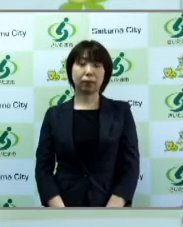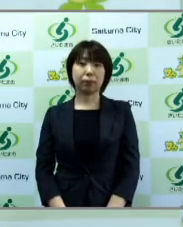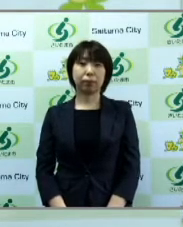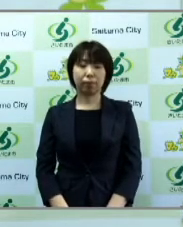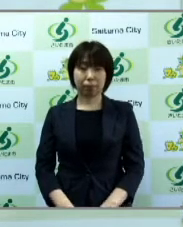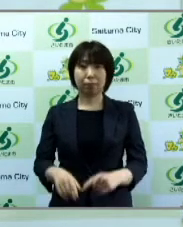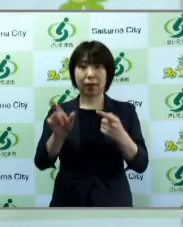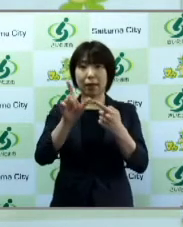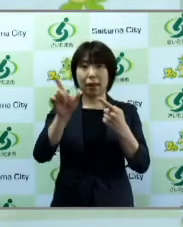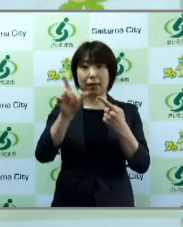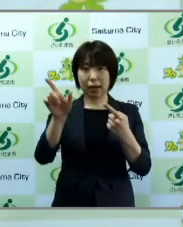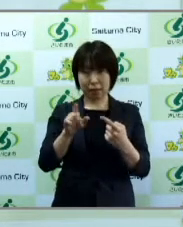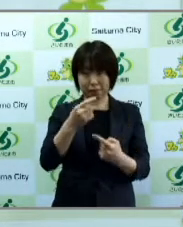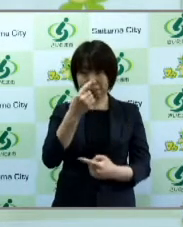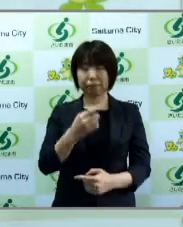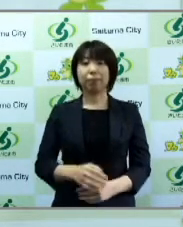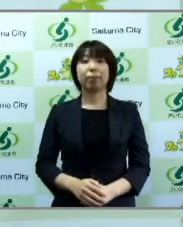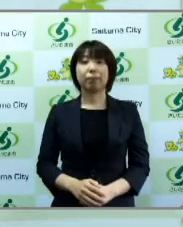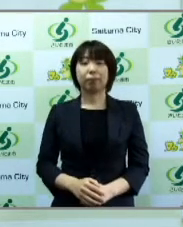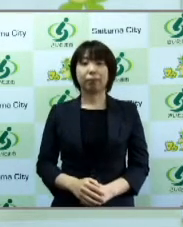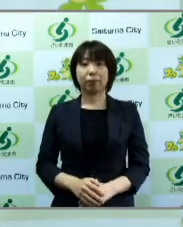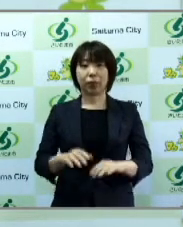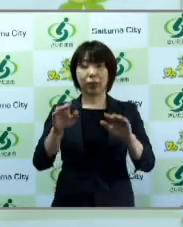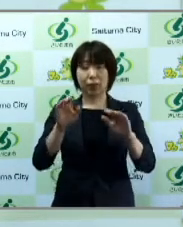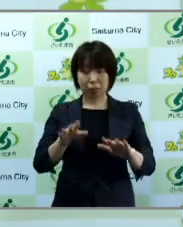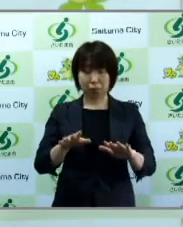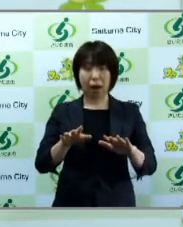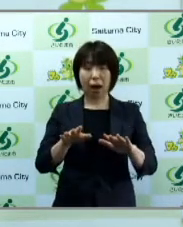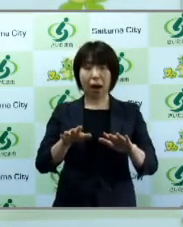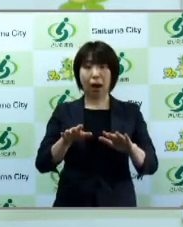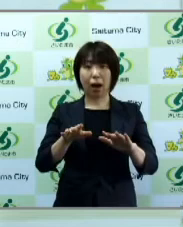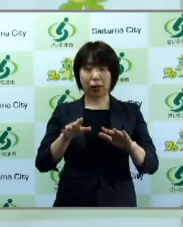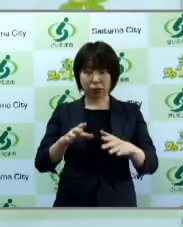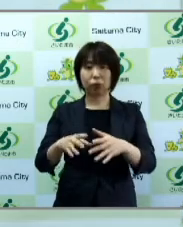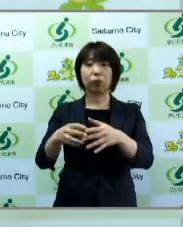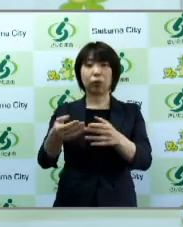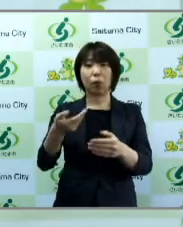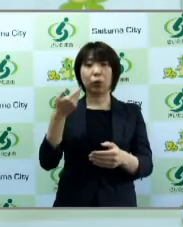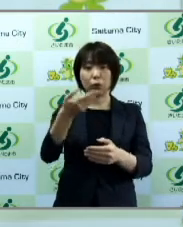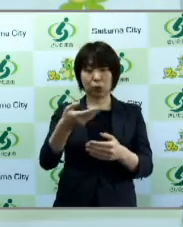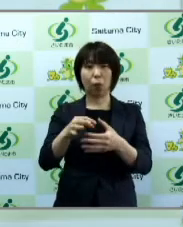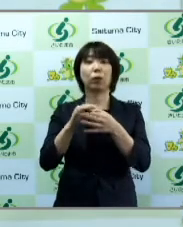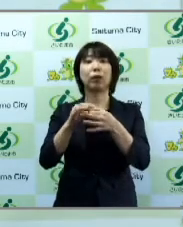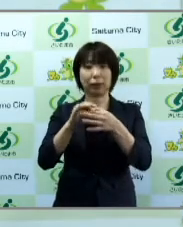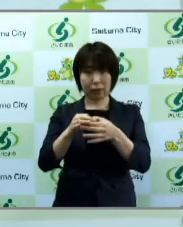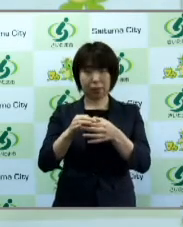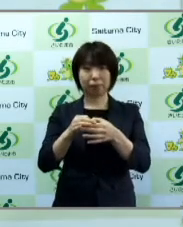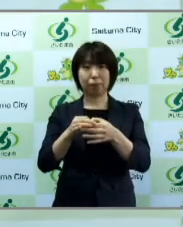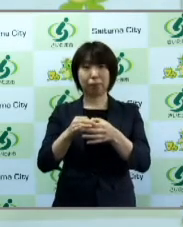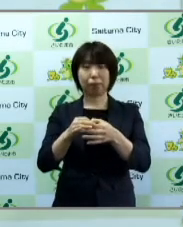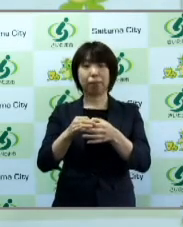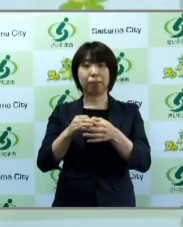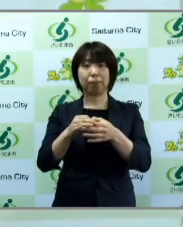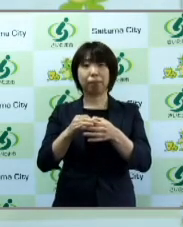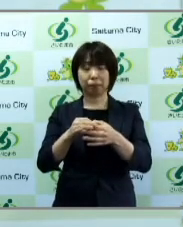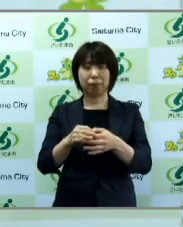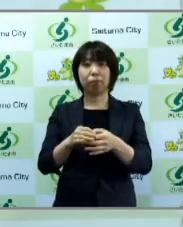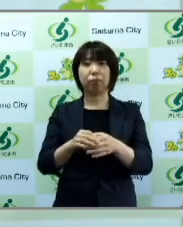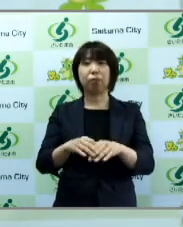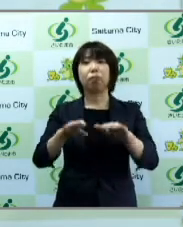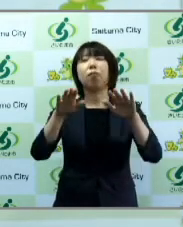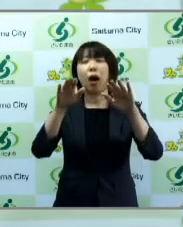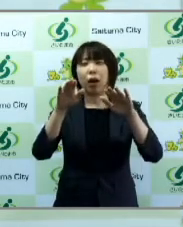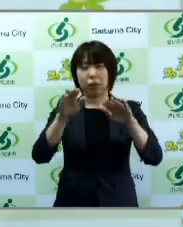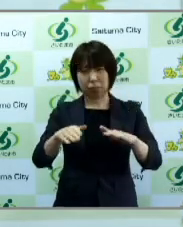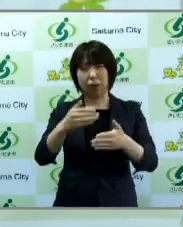NHK の瀬です。今の GoTo キャンペーンに関連してなんですけれども、その現時点でやらなくてもいいのではないか、